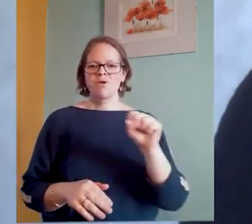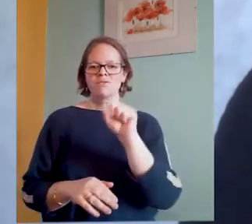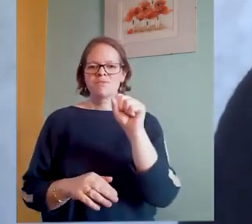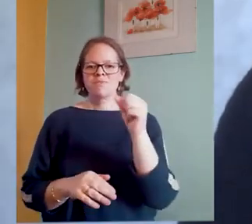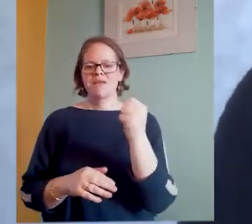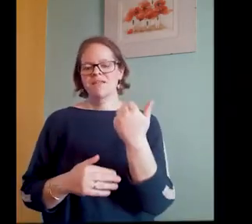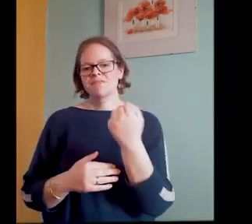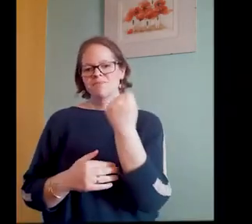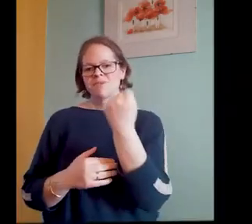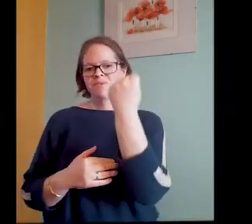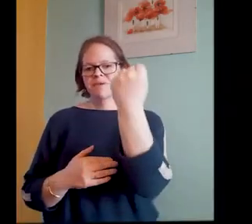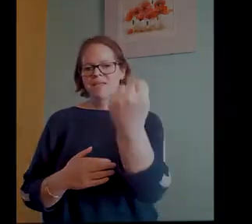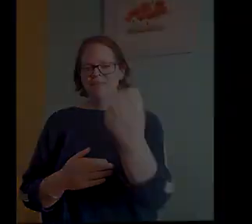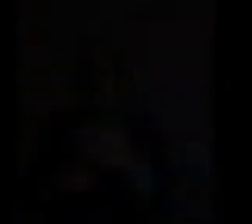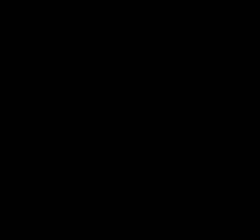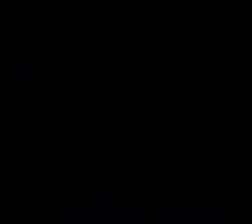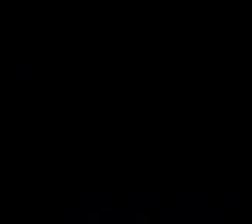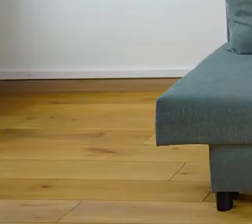tous.